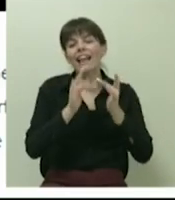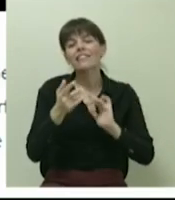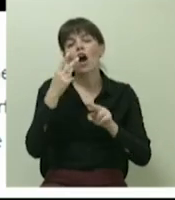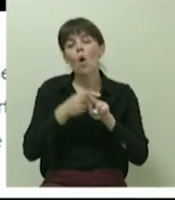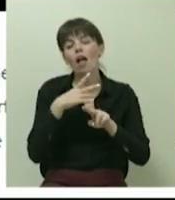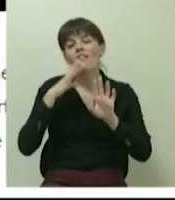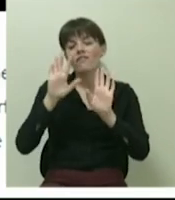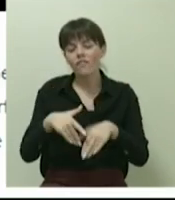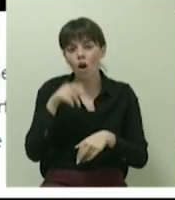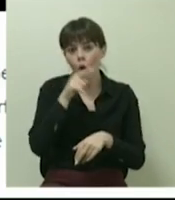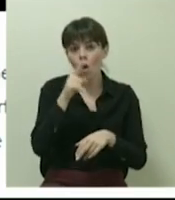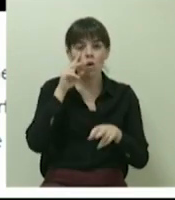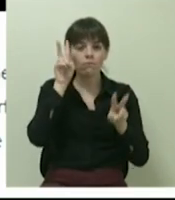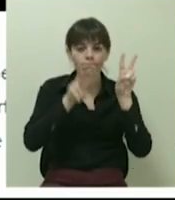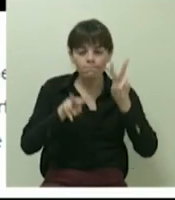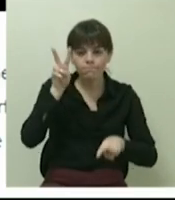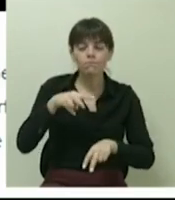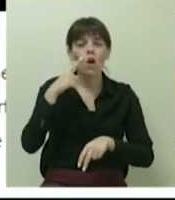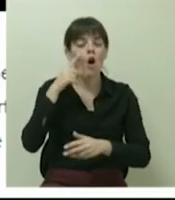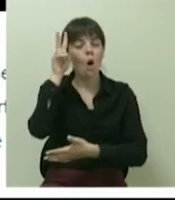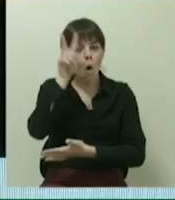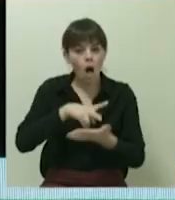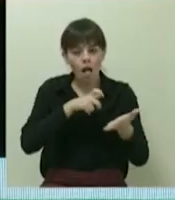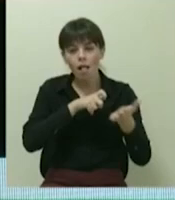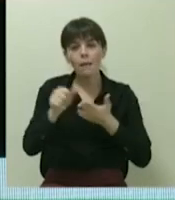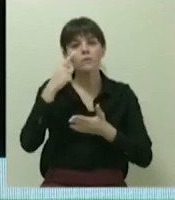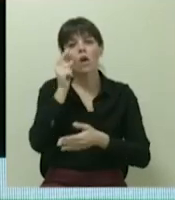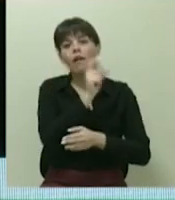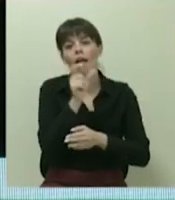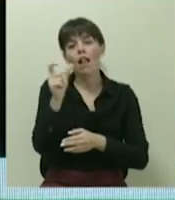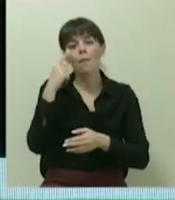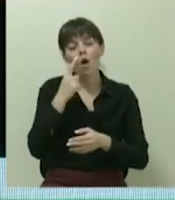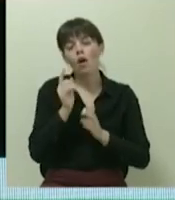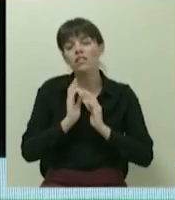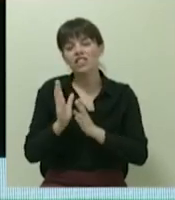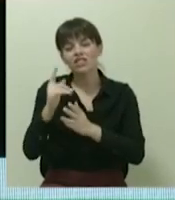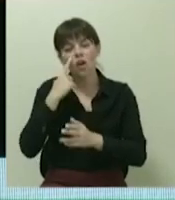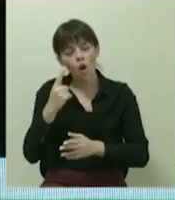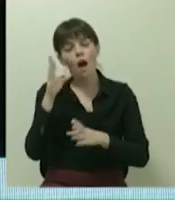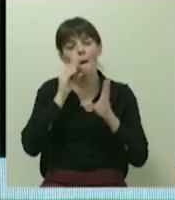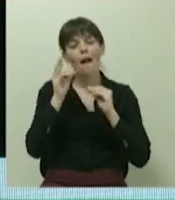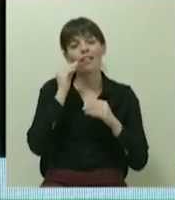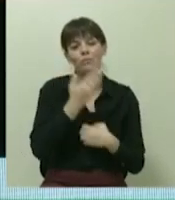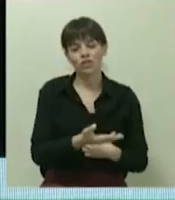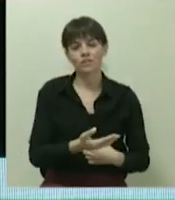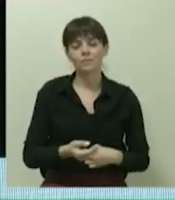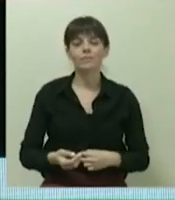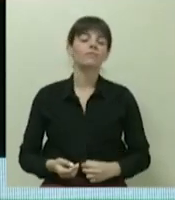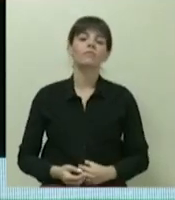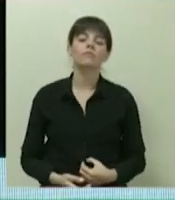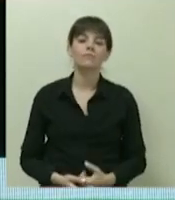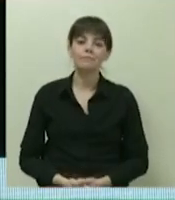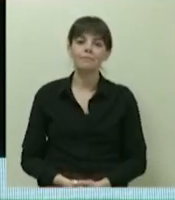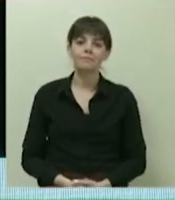ve o bunların hepsini okuyup bu kelimeler arasındaki gidişin ritmini öğrenmiş.